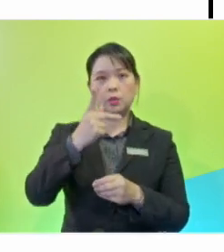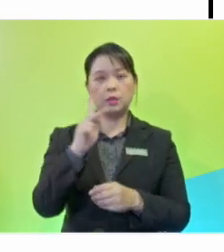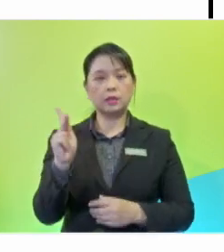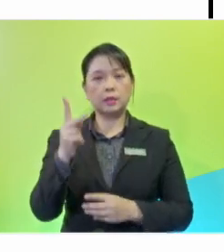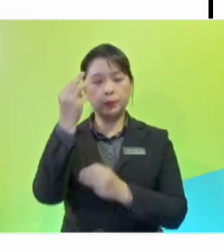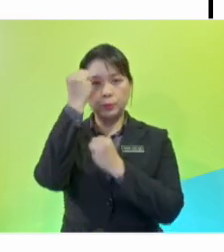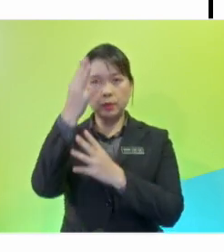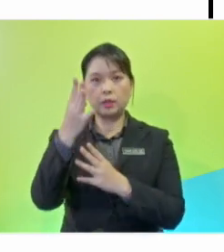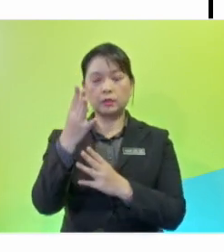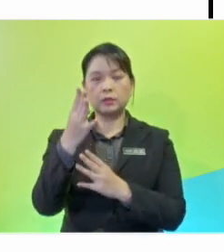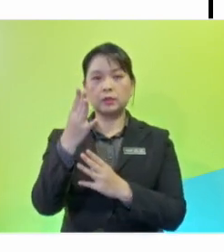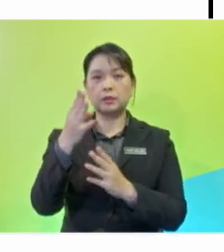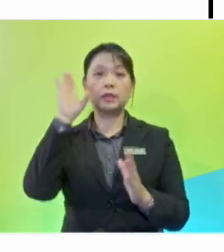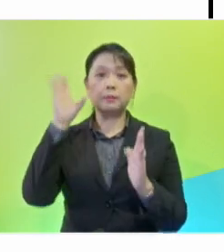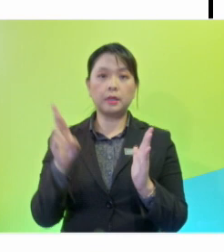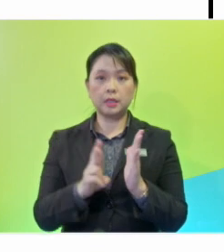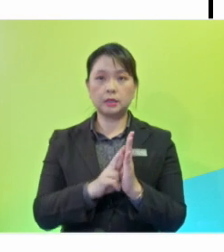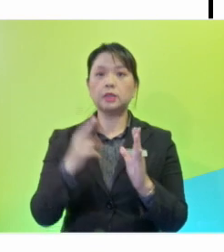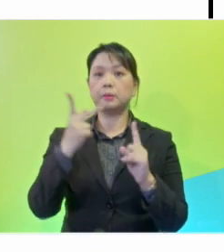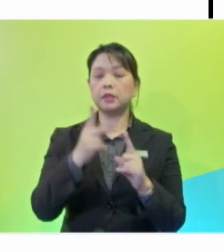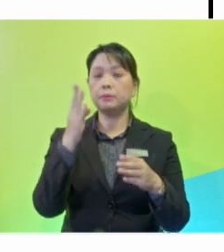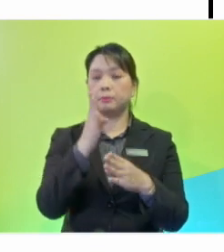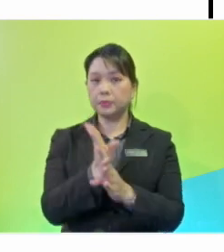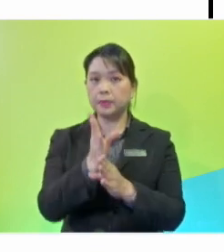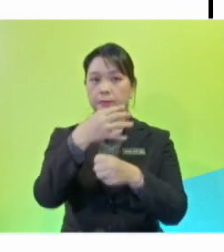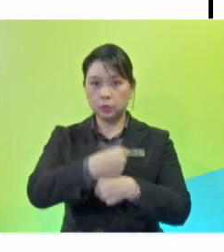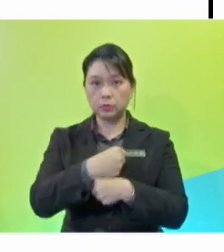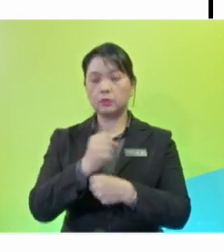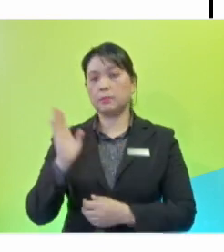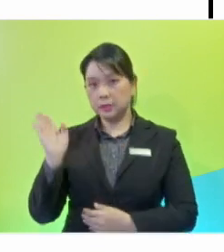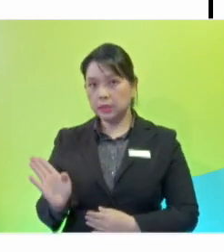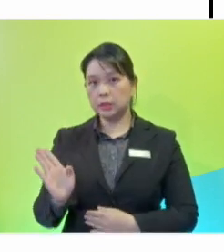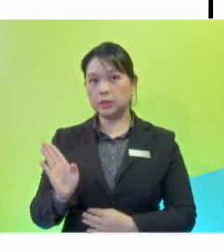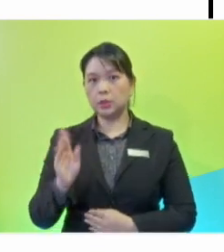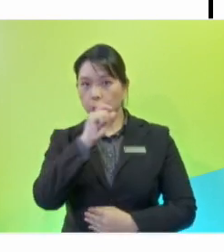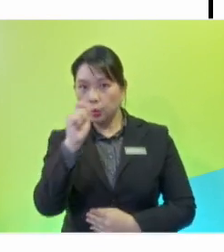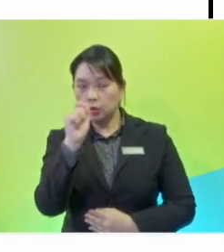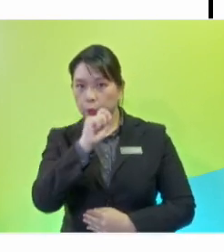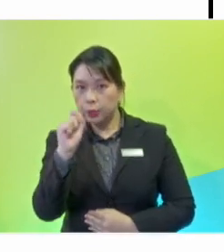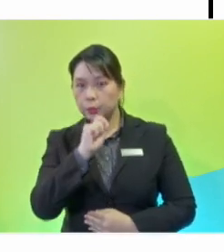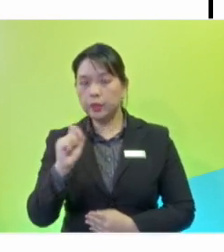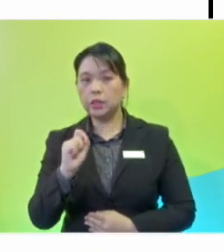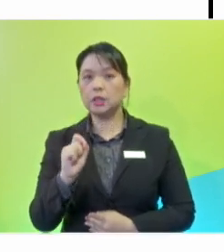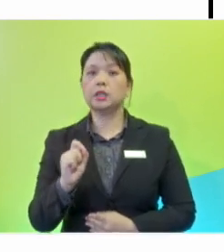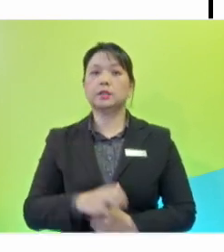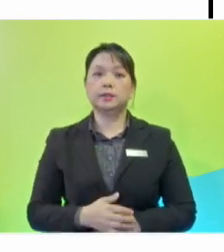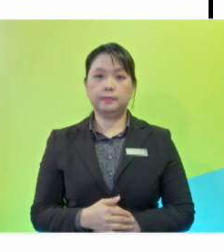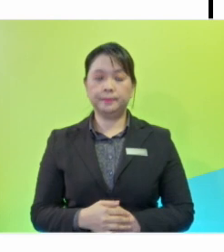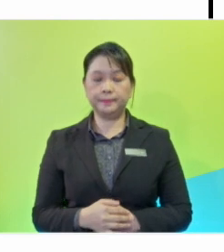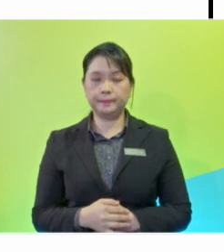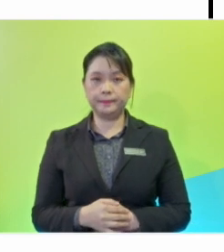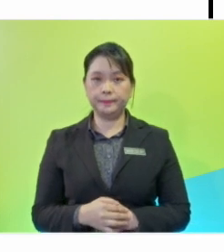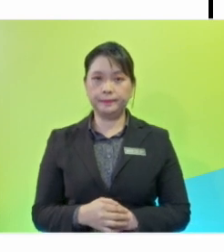ke bentuk ungkapan fungsi kemudian kita cari fungsi G macam